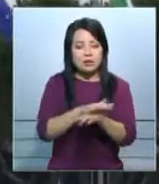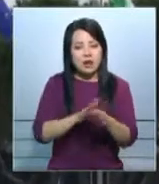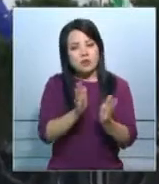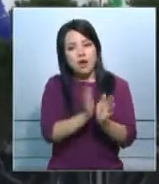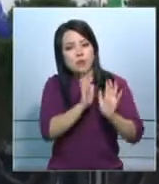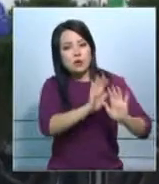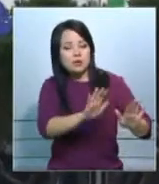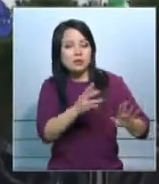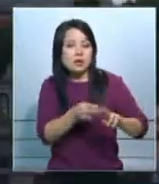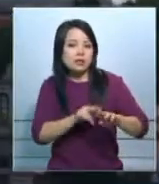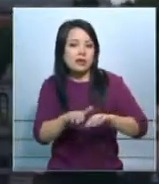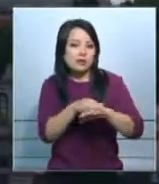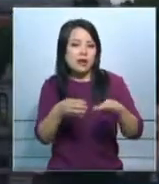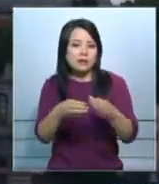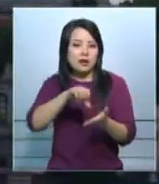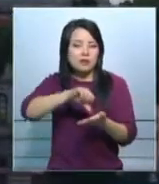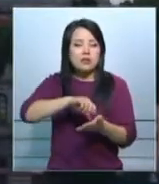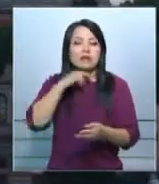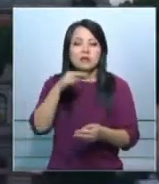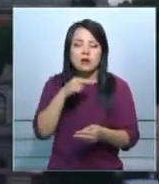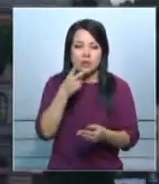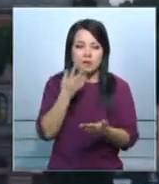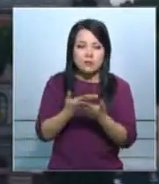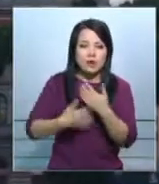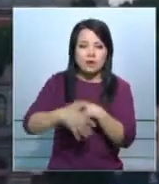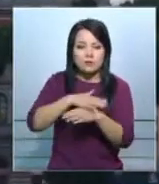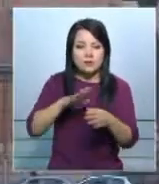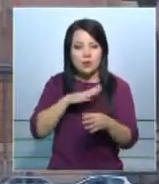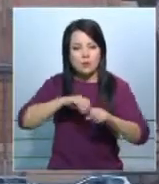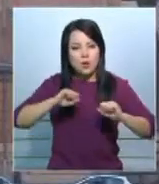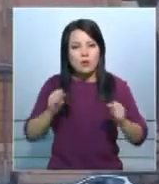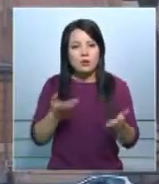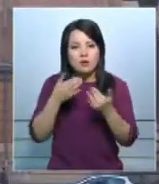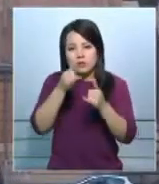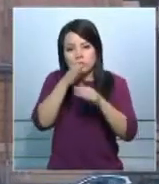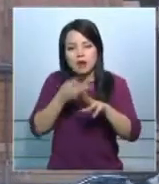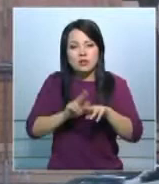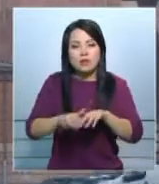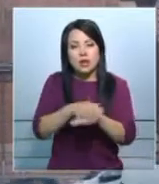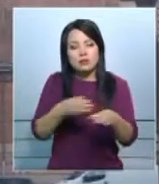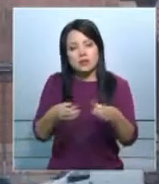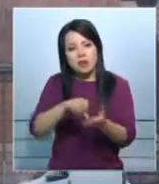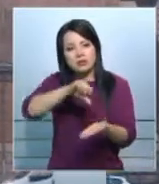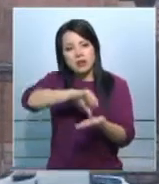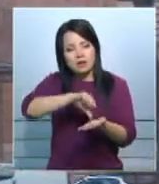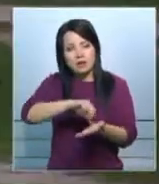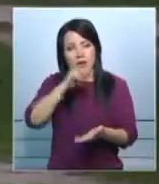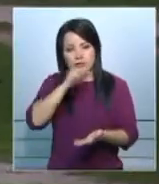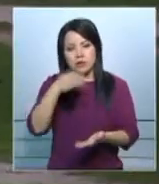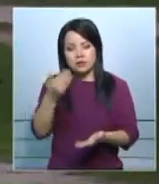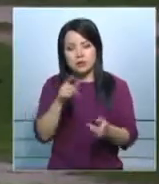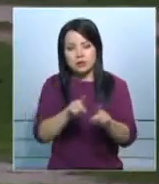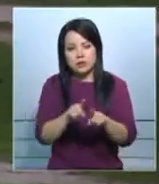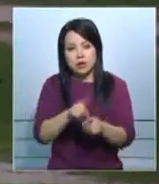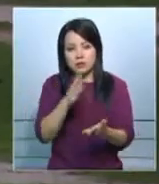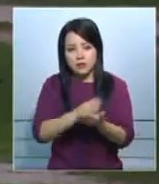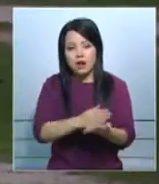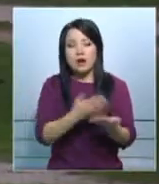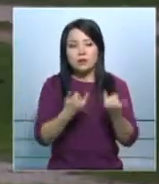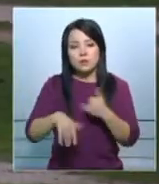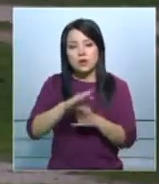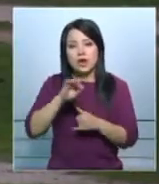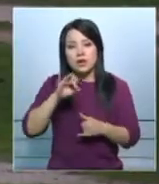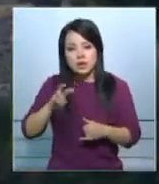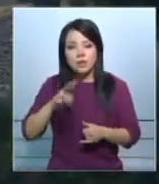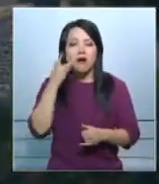одақтас мемлекеттер арасына салқындық сепкені рас. Тіпті Италияның қазіргі премьері Маттео Ренци де секем алып жүр. Сондықтан бұл жағдай